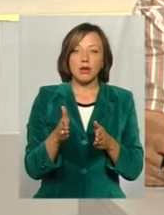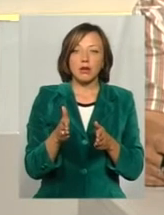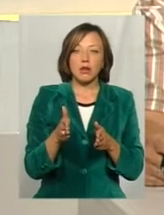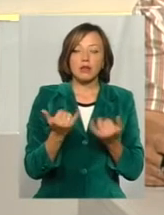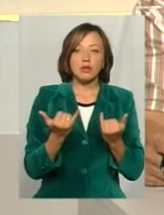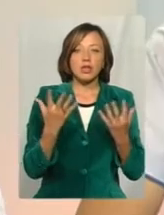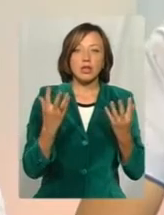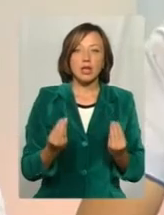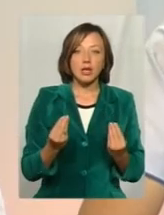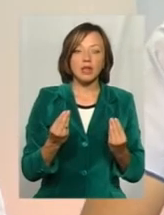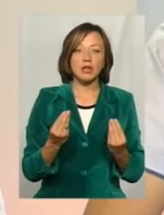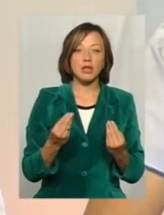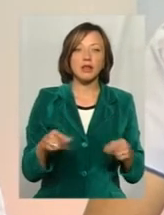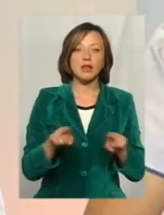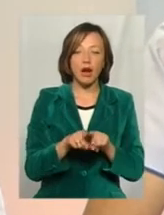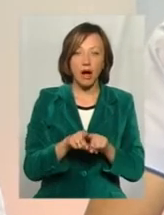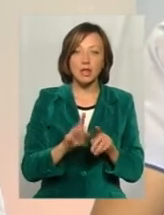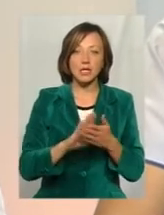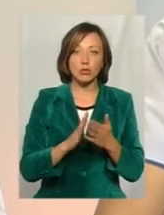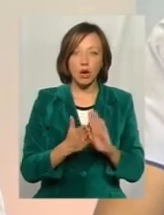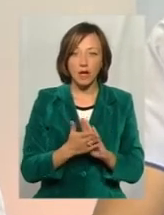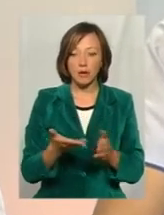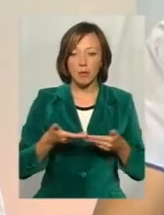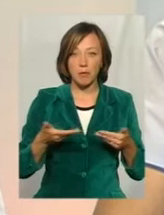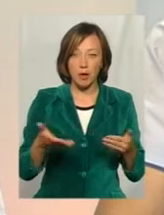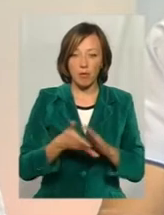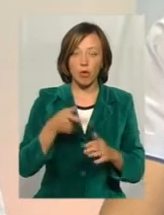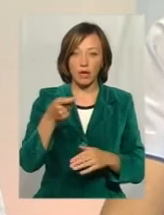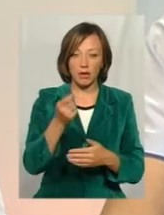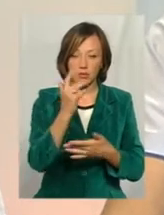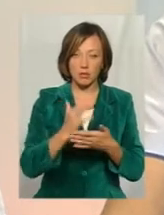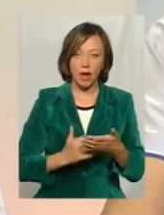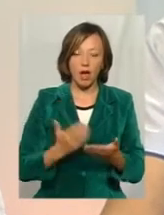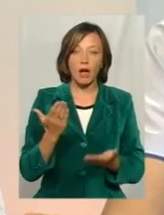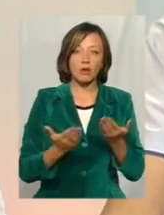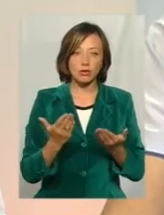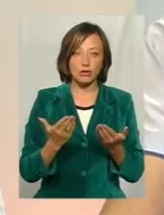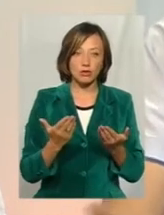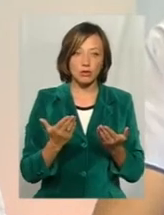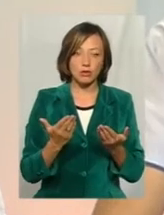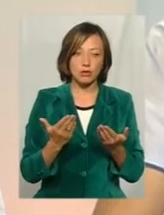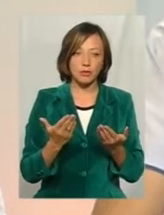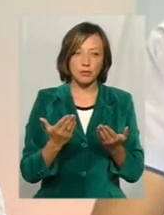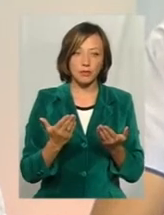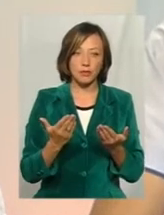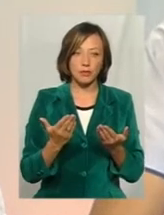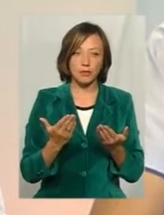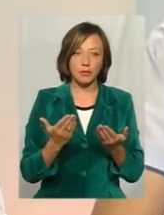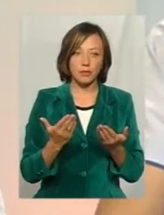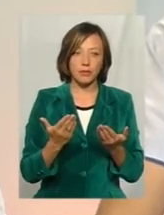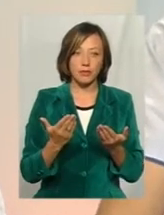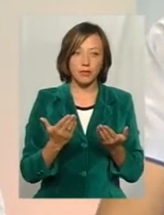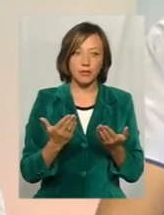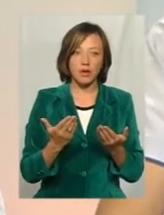на сьогоднішній день така справа, що якщо ми подаємо ці подання, і якщо замовник, в даному випадку міськвиконком, розірве